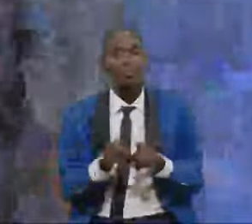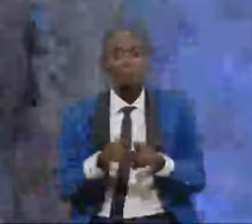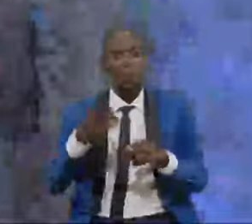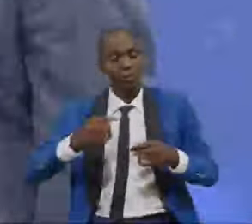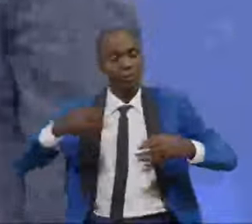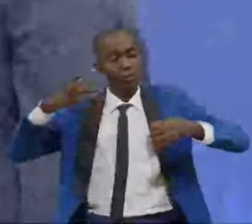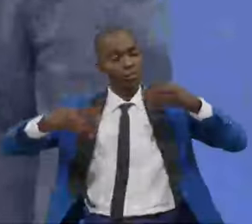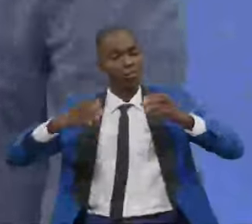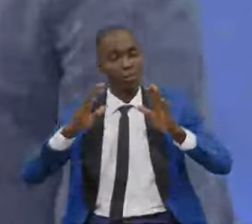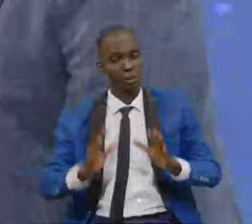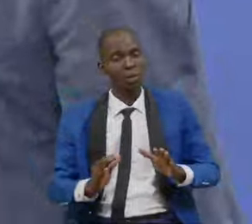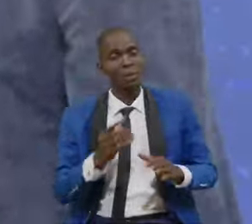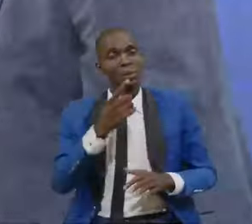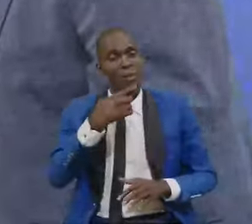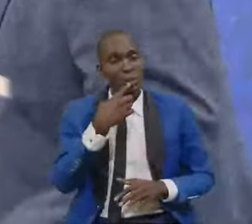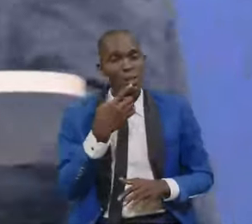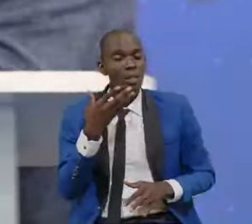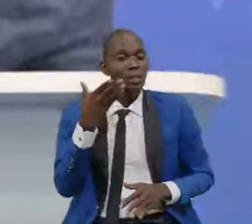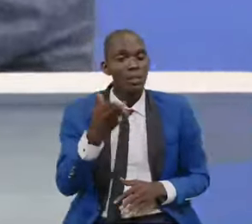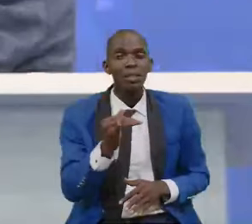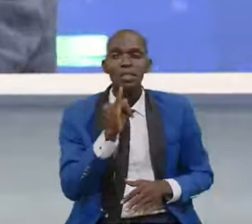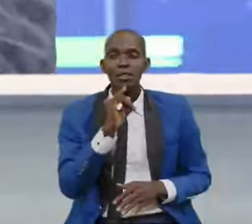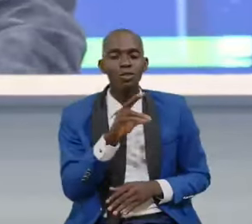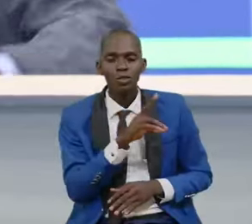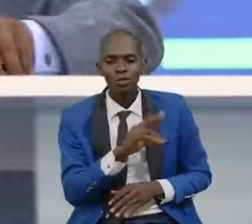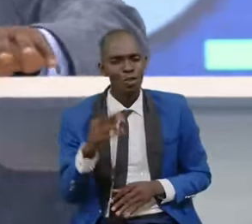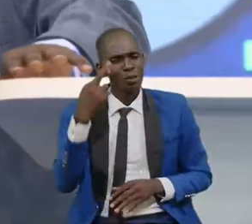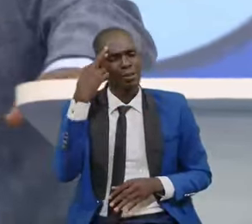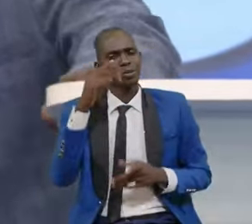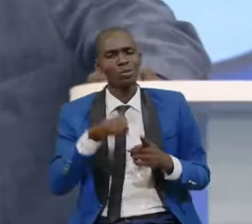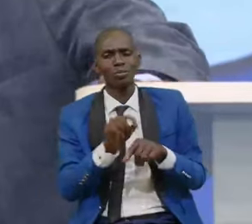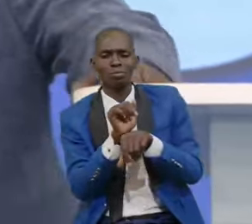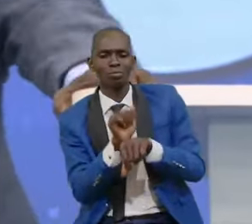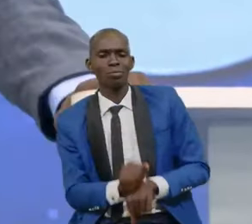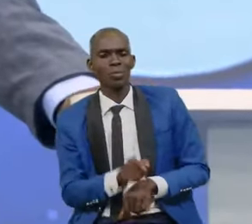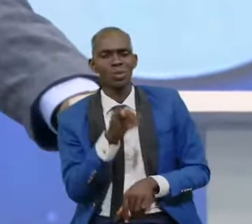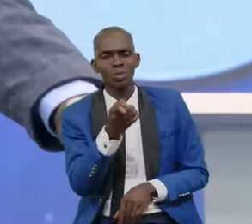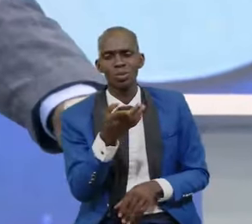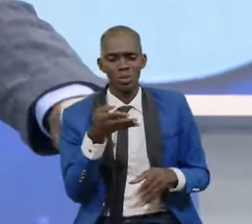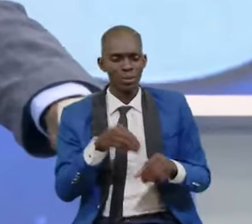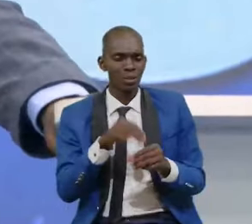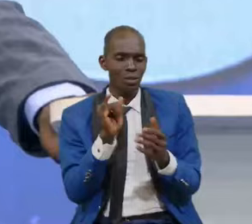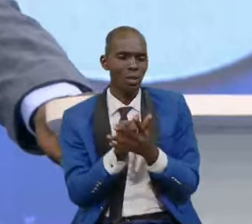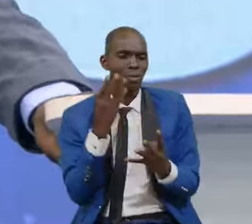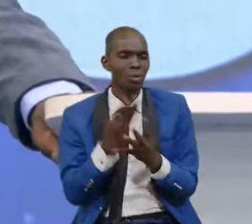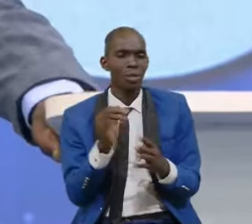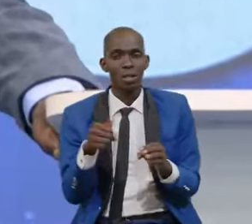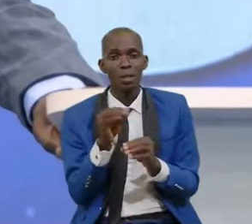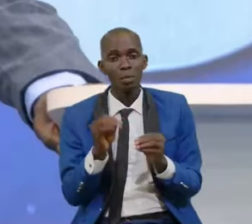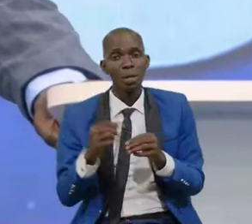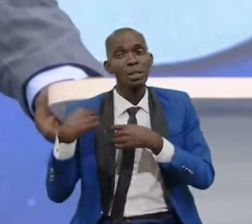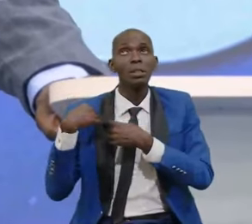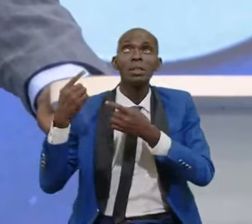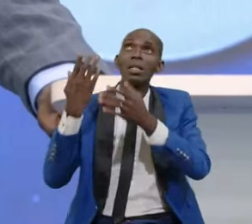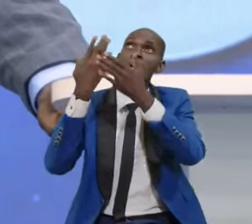les prêteurs ont dit, il n'y a aucune raison de te garder dans cette prison encore. Puisque le